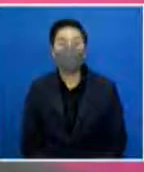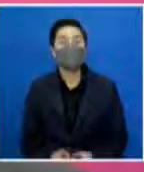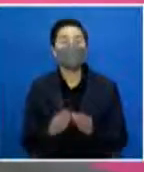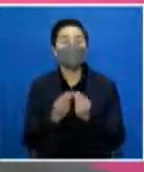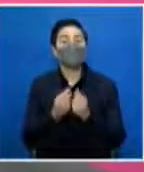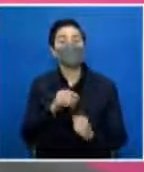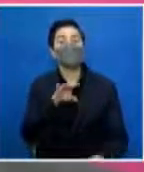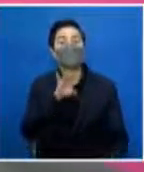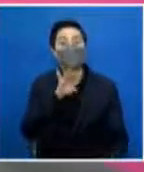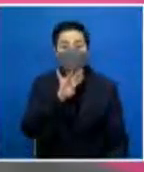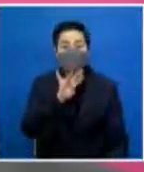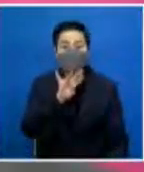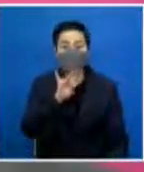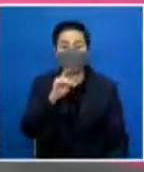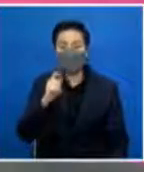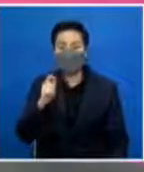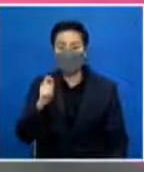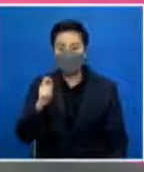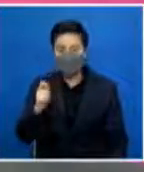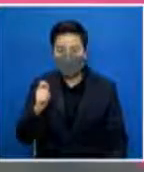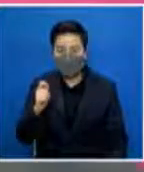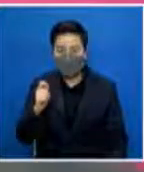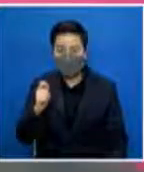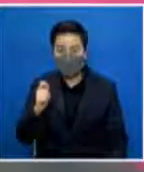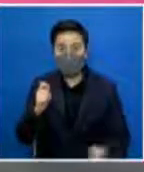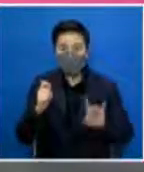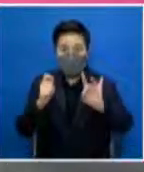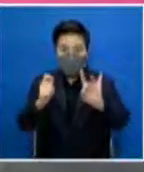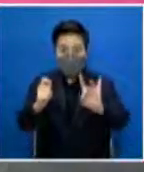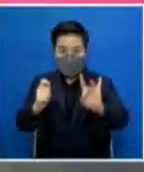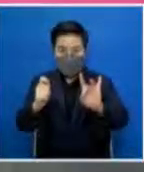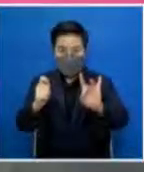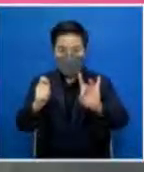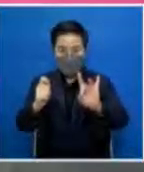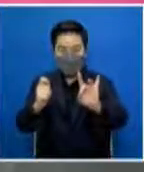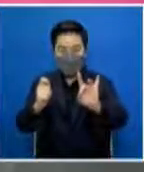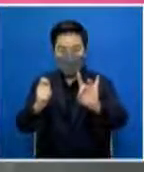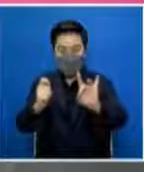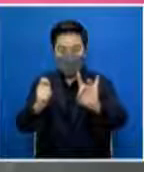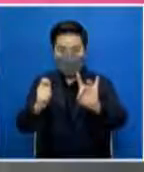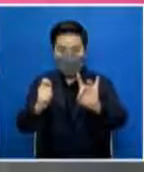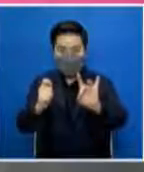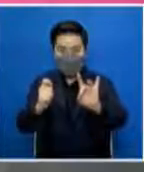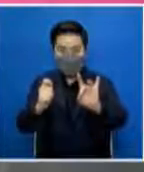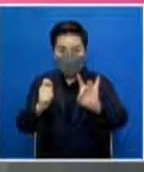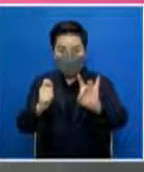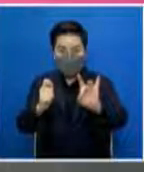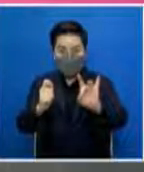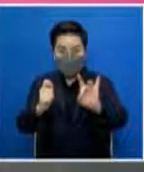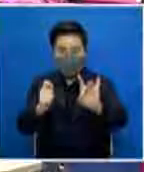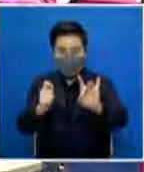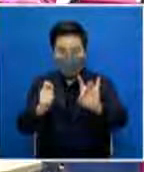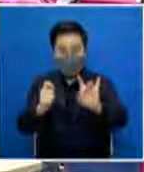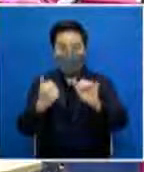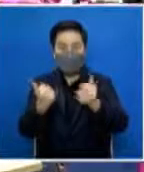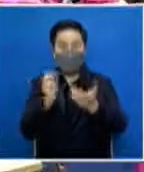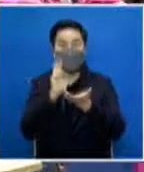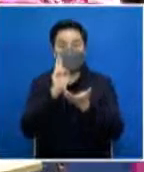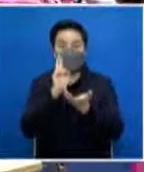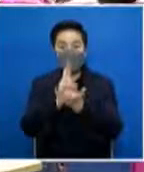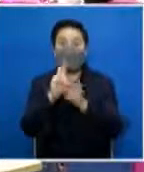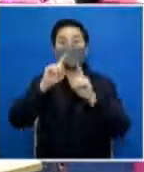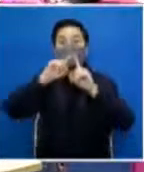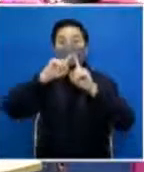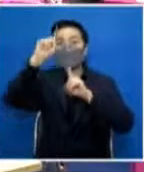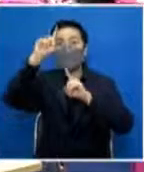ได้งวดที่8หมวดอักษรออ่างงวดที่8หมวดอักษรออ่างจะได้ทำการออกรางวัลอัน